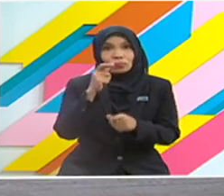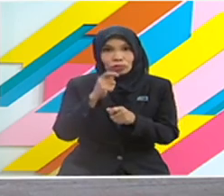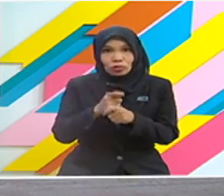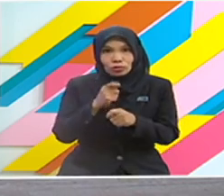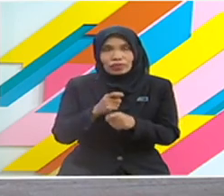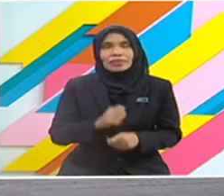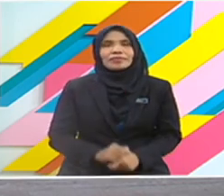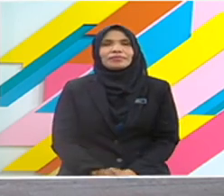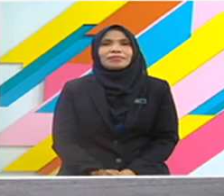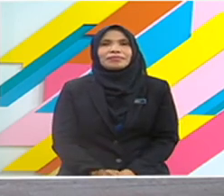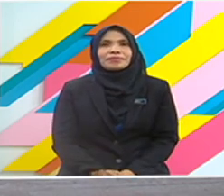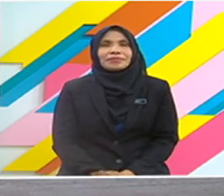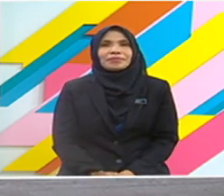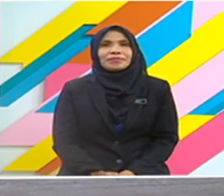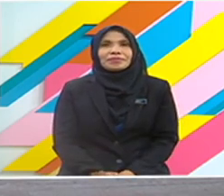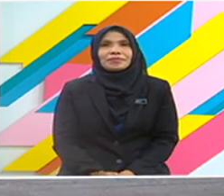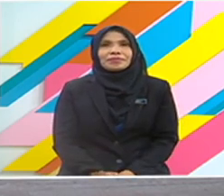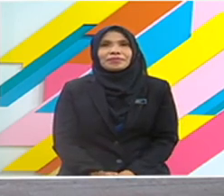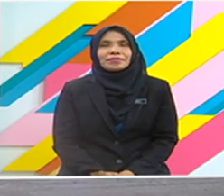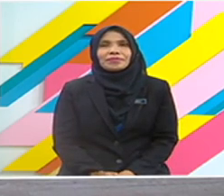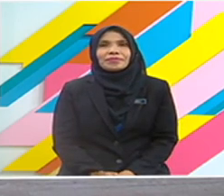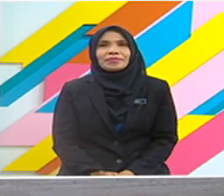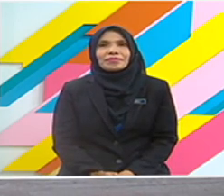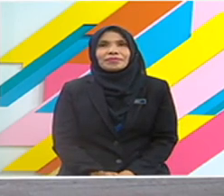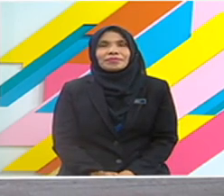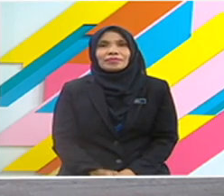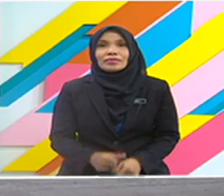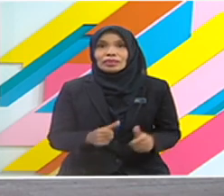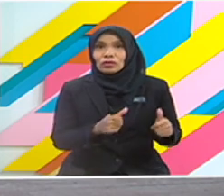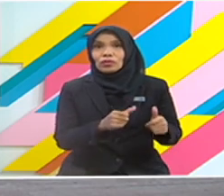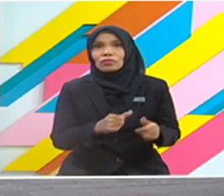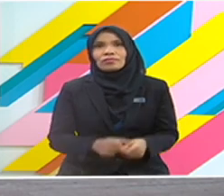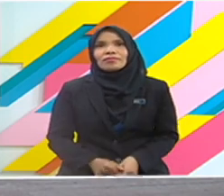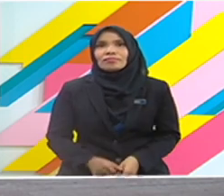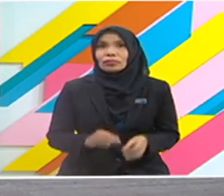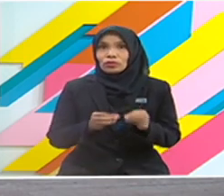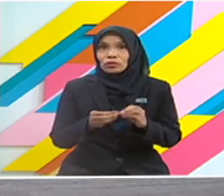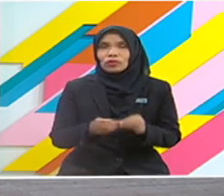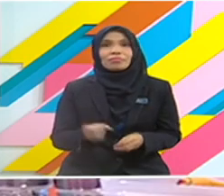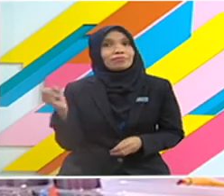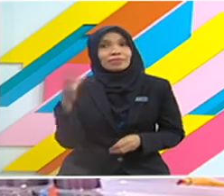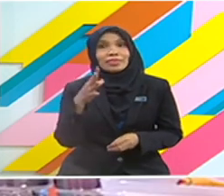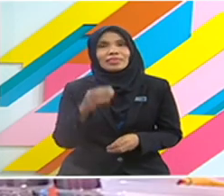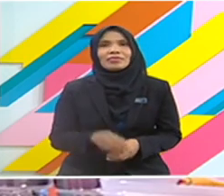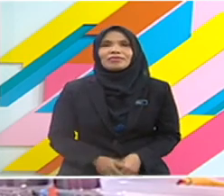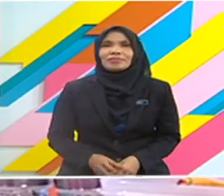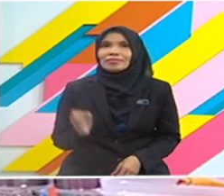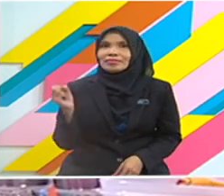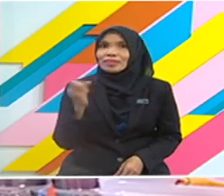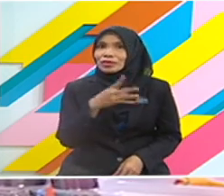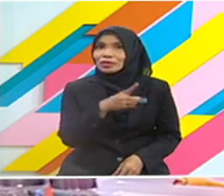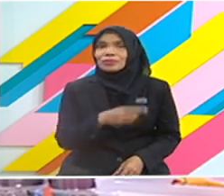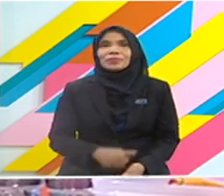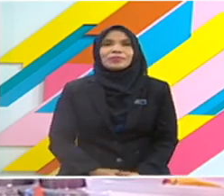kepada nombor balingan dadu Kak Rina. Okey, kita mulakan balingan pertama.